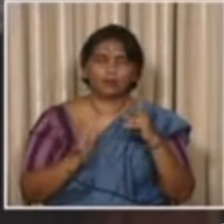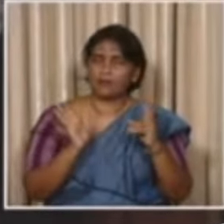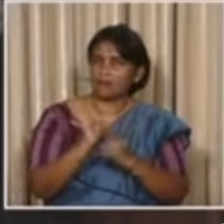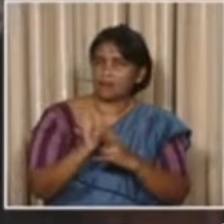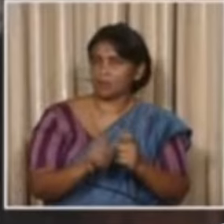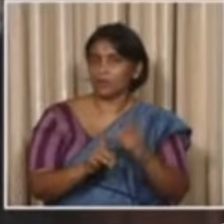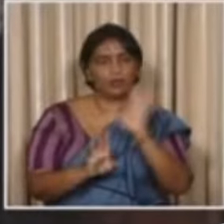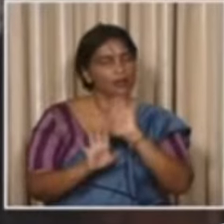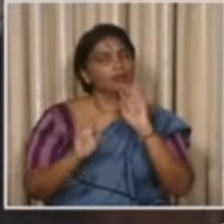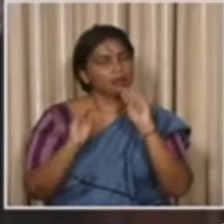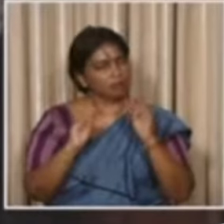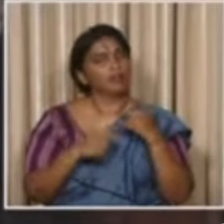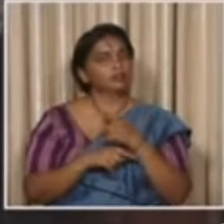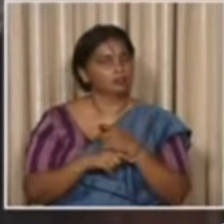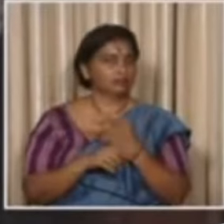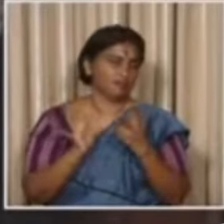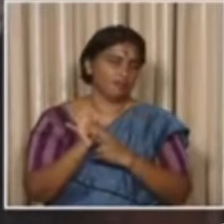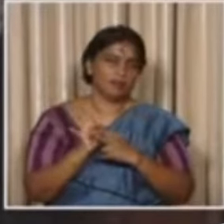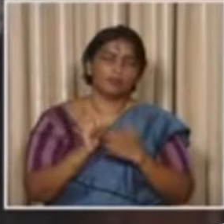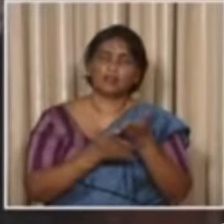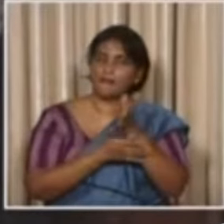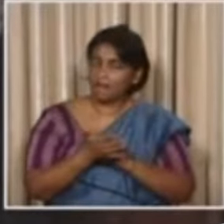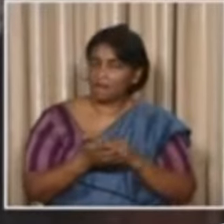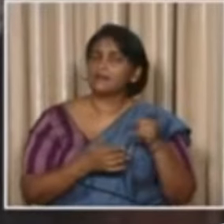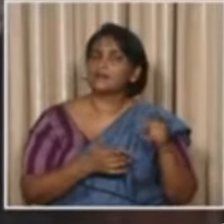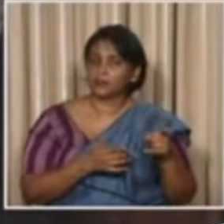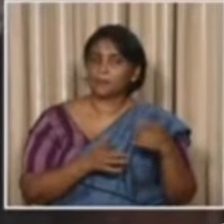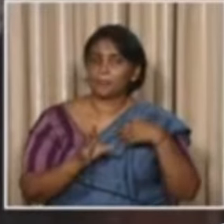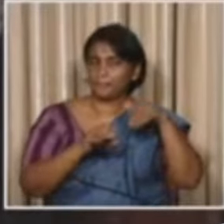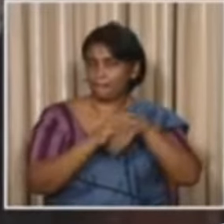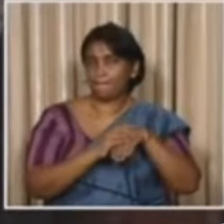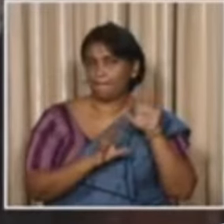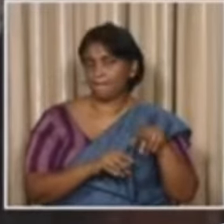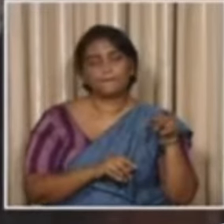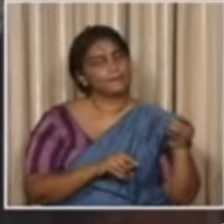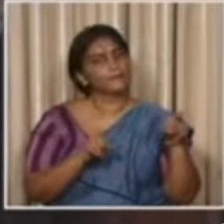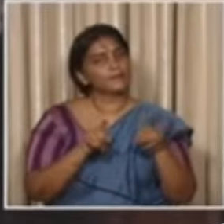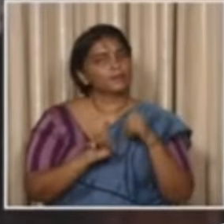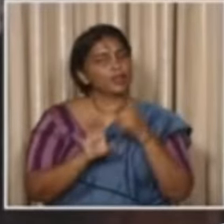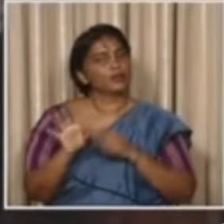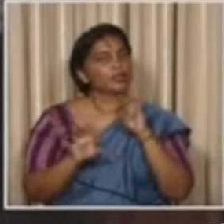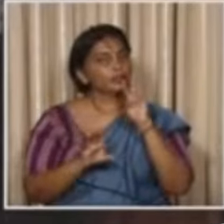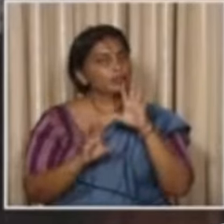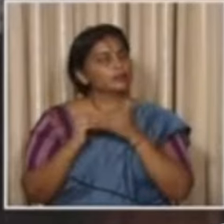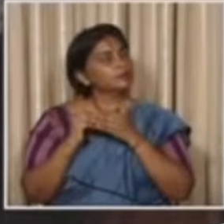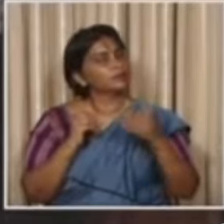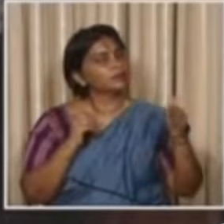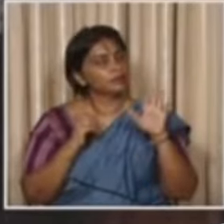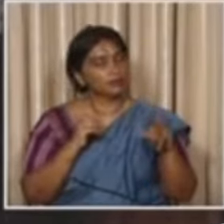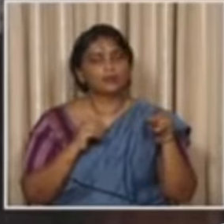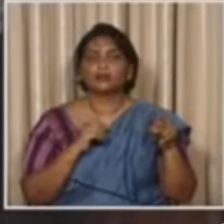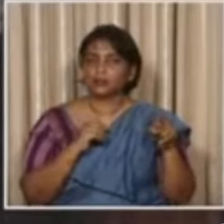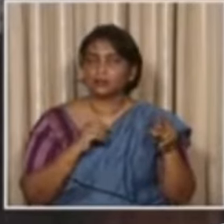නැහැ. නමුත් අති දුෂ්කර කොටසුත් අපේ ආසනය තුළ තිබෙනවා. ඉතින් මේ අවුරුදු 35ක් වැනි දීර්ඝ කාලයක්